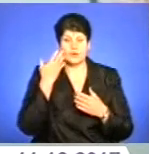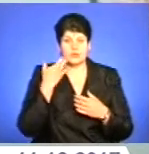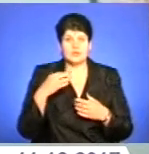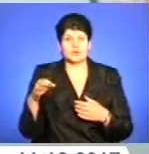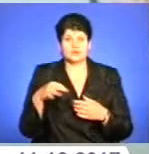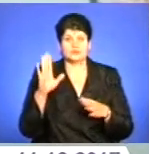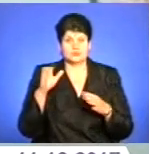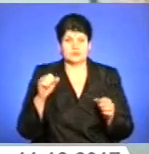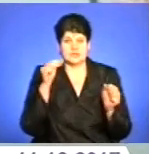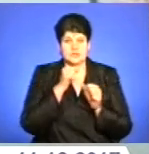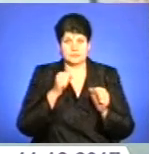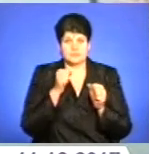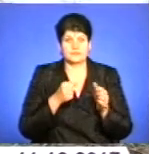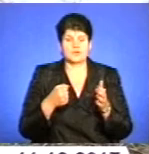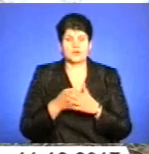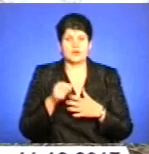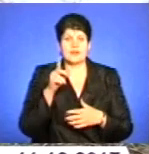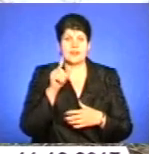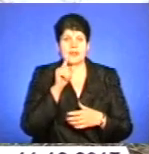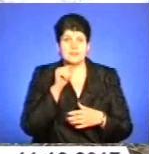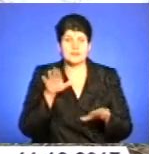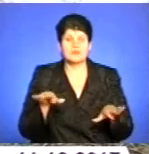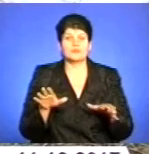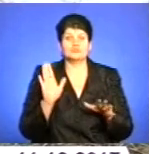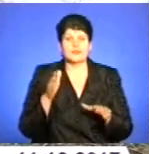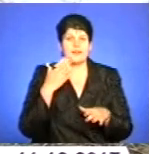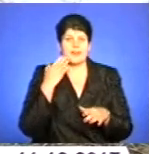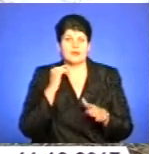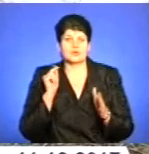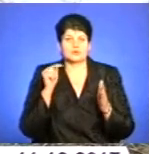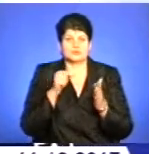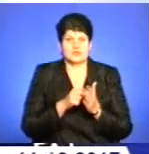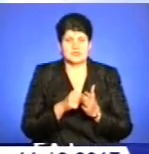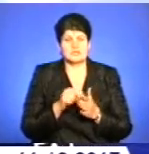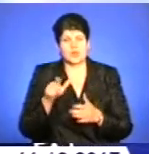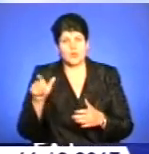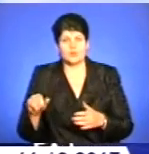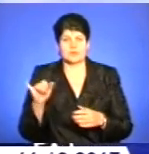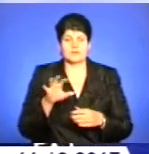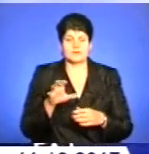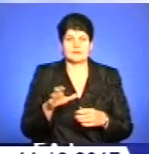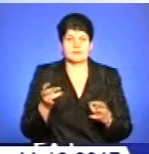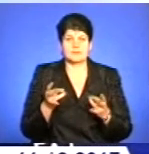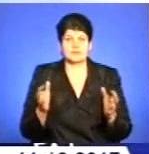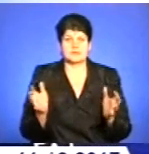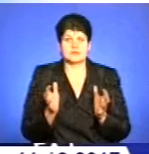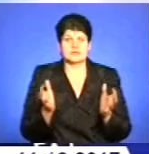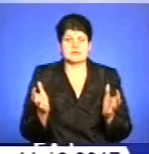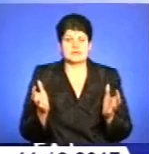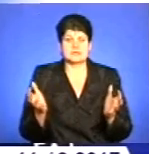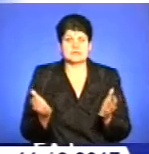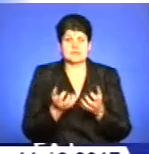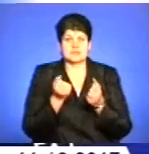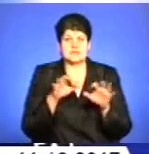криється кригою, до лебедів буде легко добратися, як людям, так і хижакам. Ну, просто їх треба спасти, забрати ставок, бо кажу,